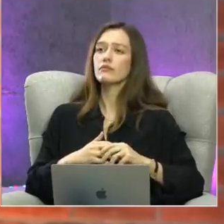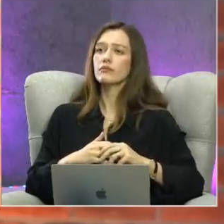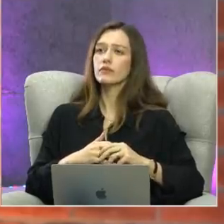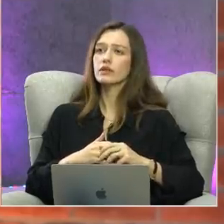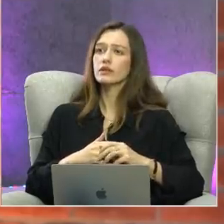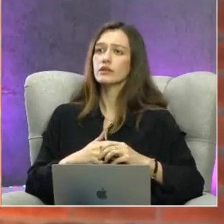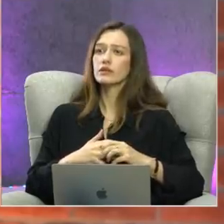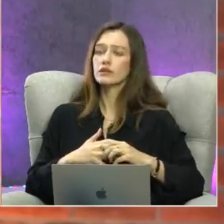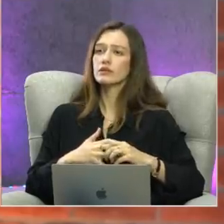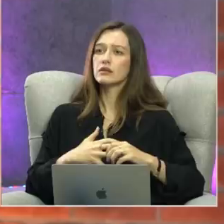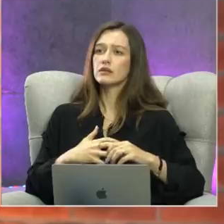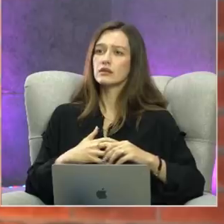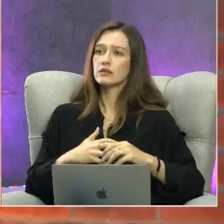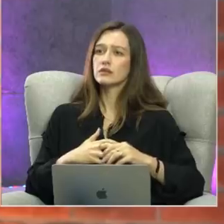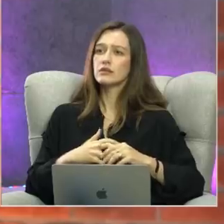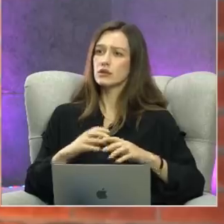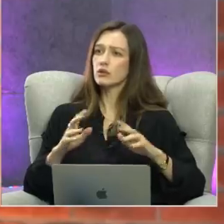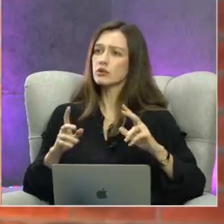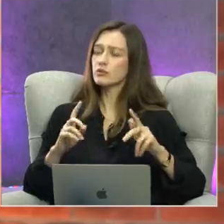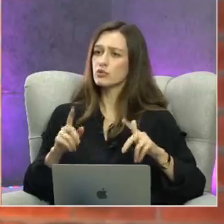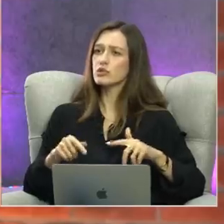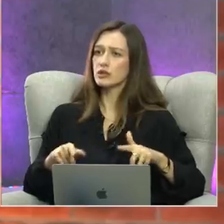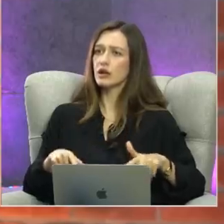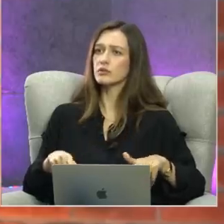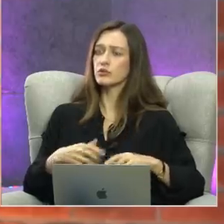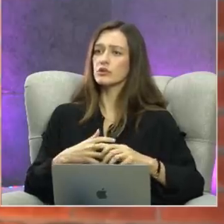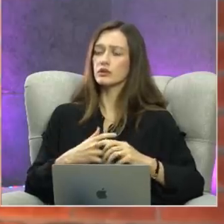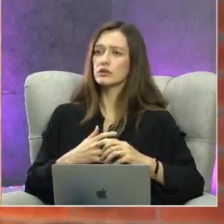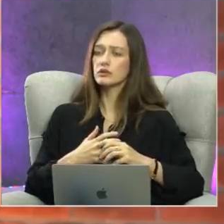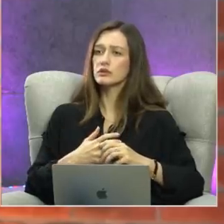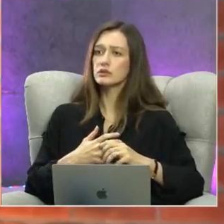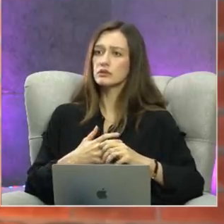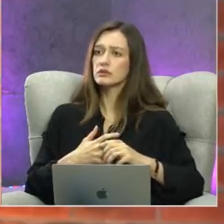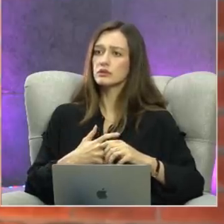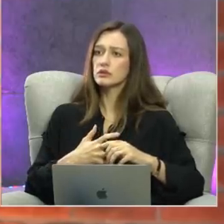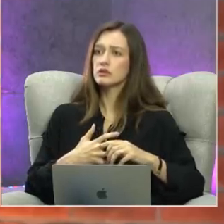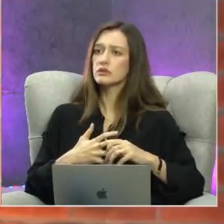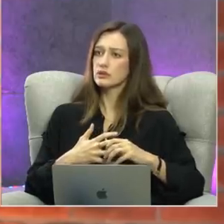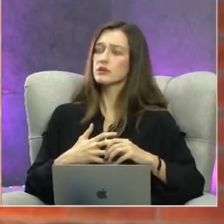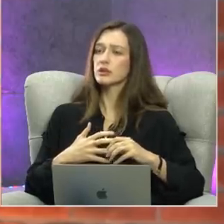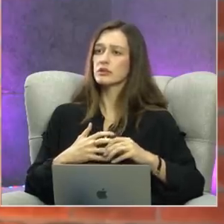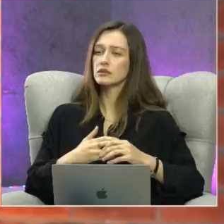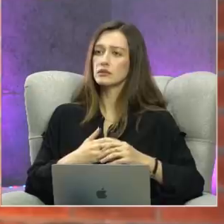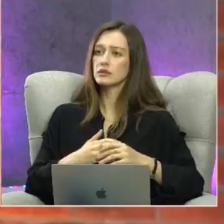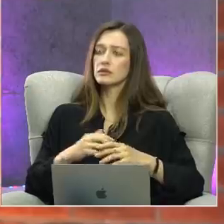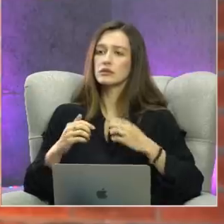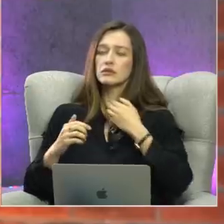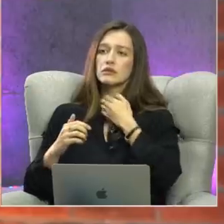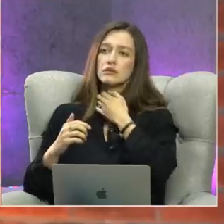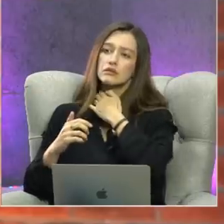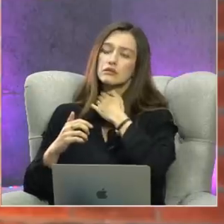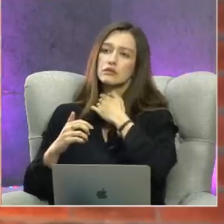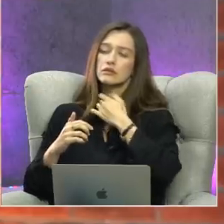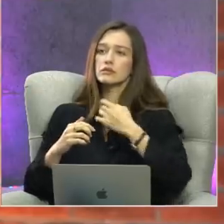geldiğini söyleyenler var ama ispatlanmış bir durum değil. İşte orada bir düşünceye daldım o yüzden. Kültürel gibi gözüküyor daha çok. Çünkü ben gerçekten